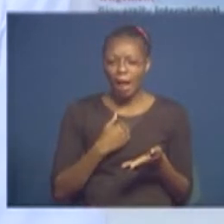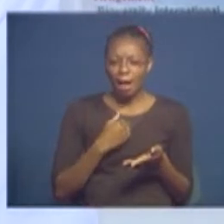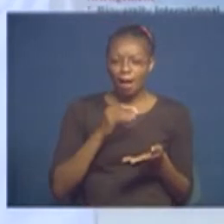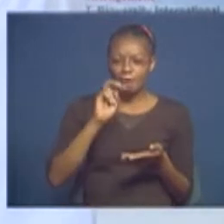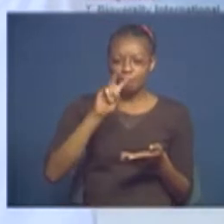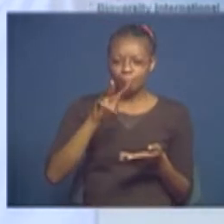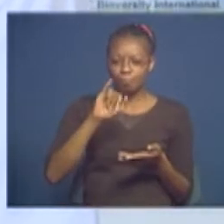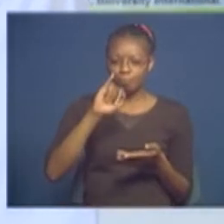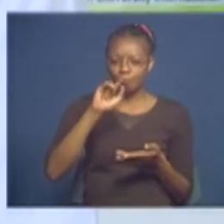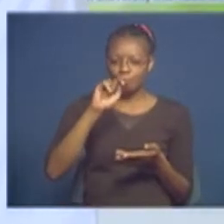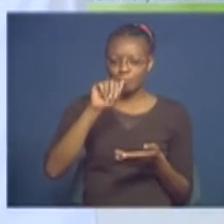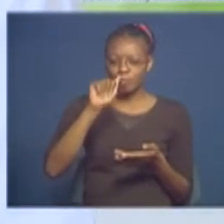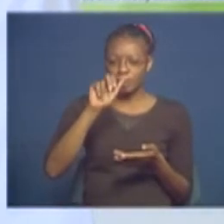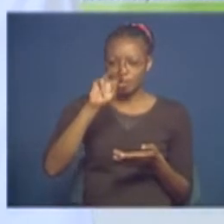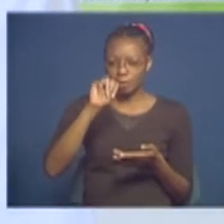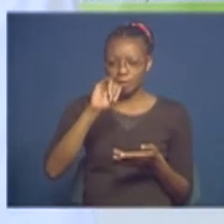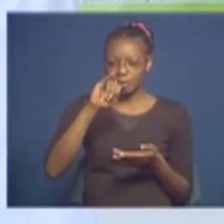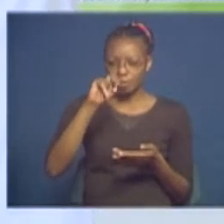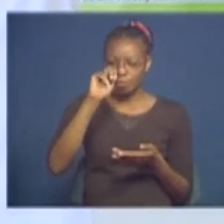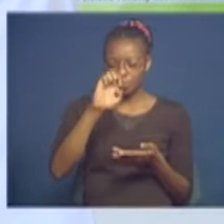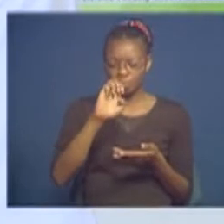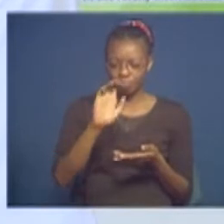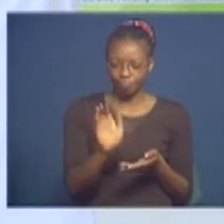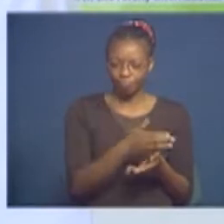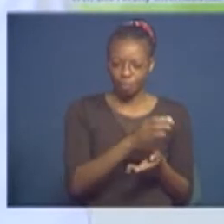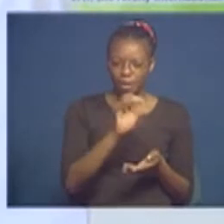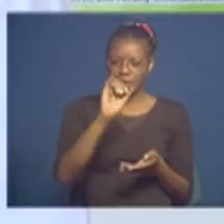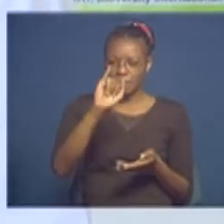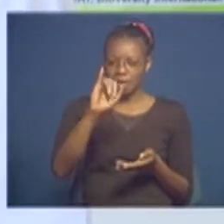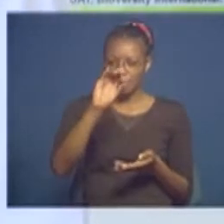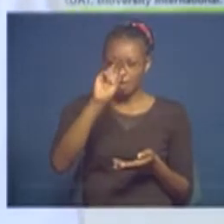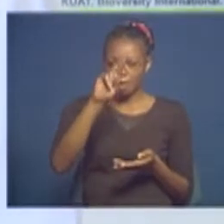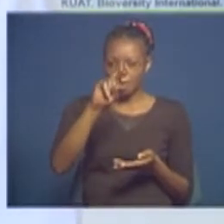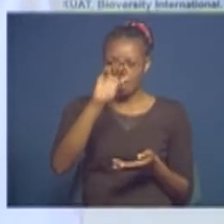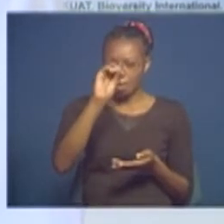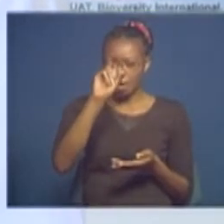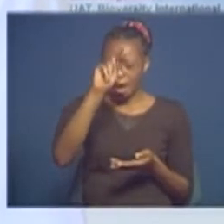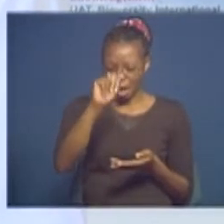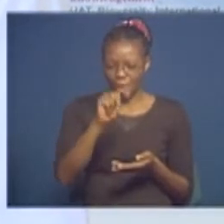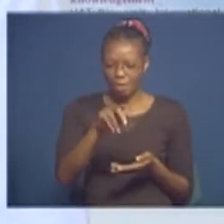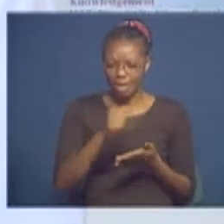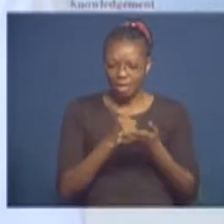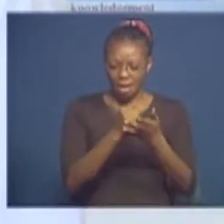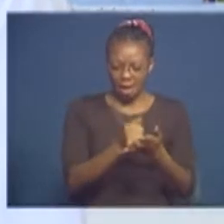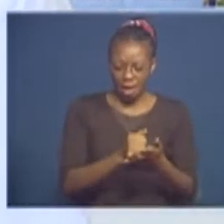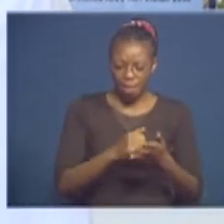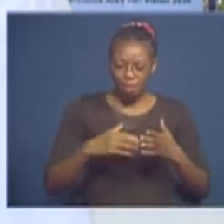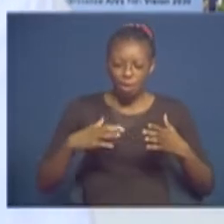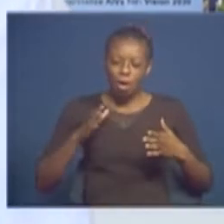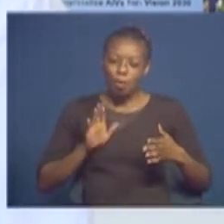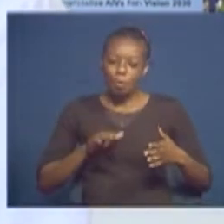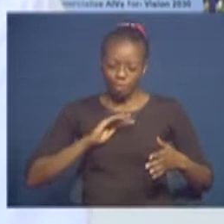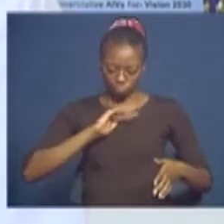iron na calcium. Na zinasaidia sana kwa watoto, wamama wajawazito na wale ambao wananyonyesha